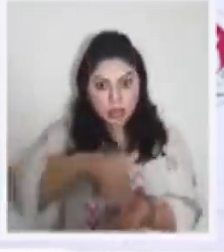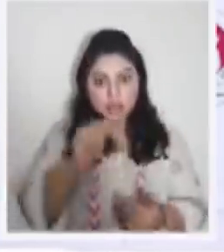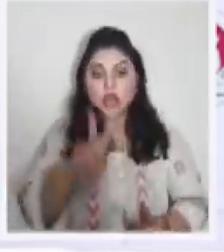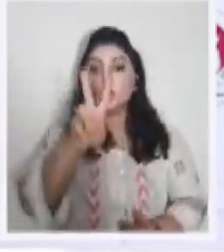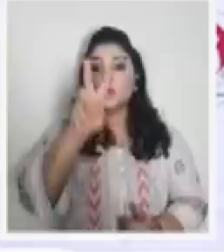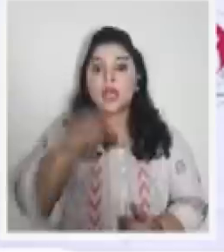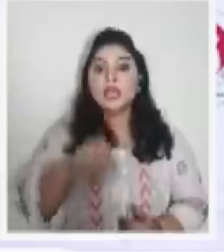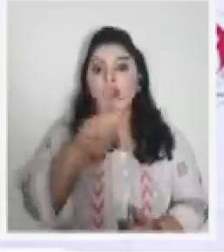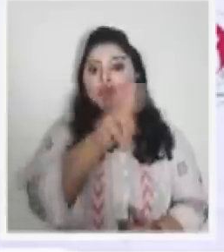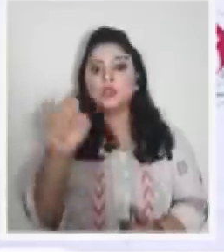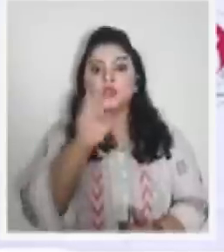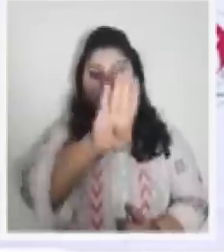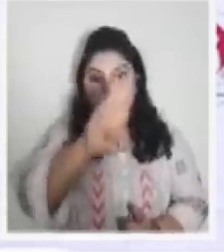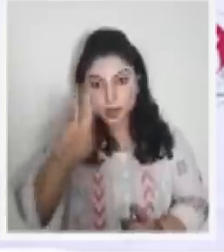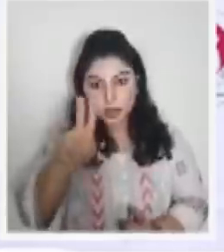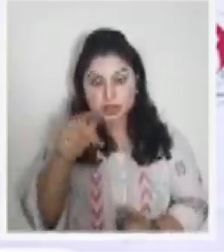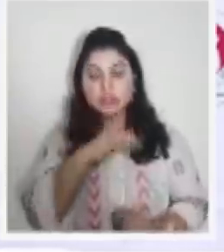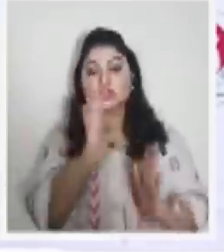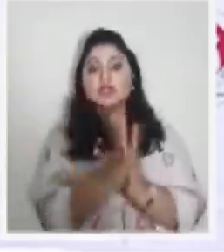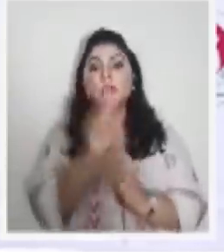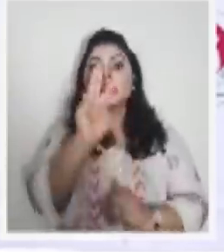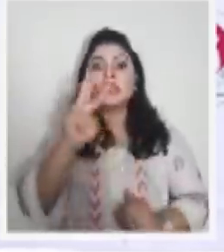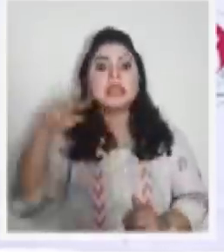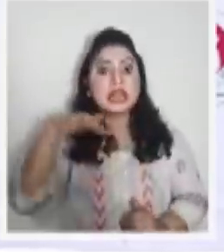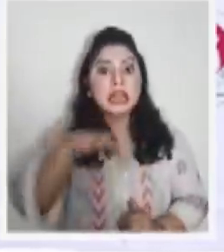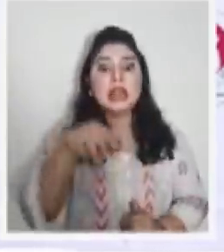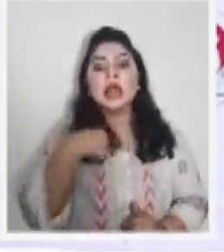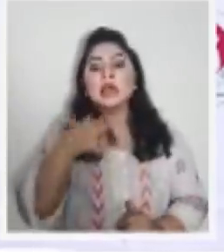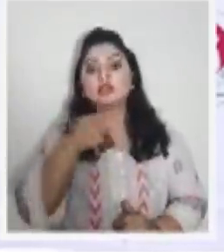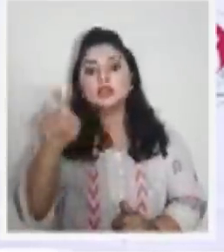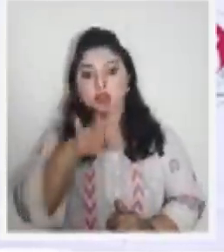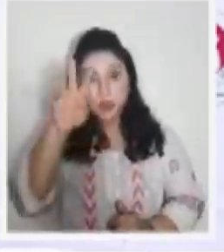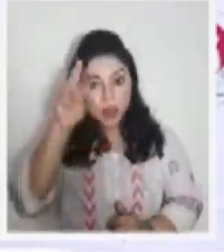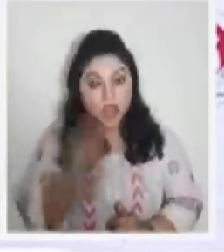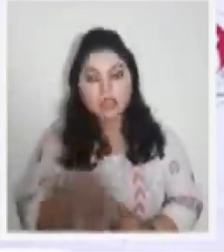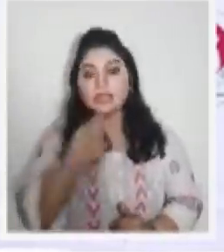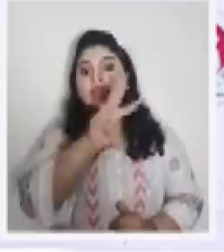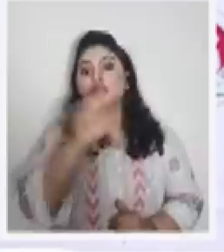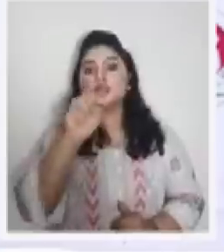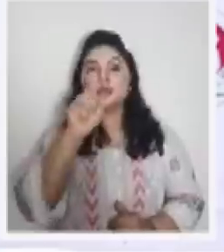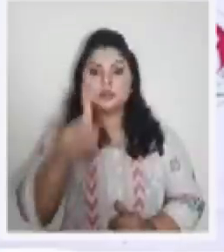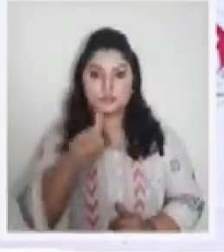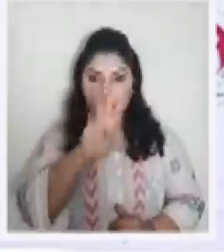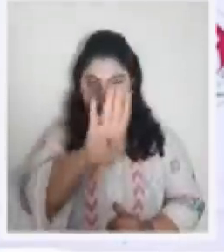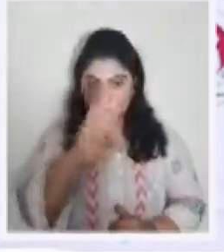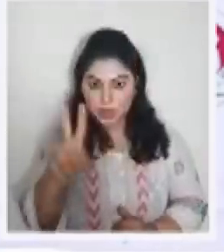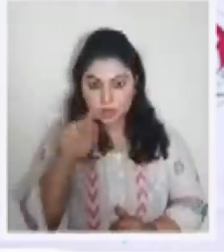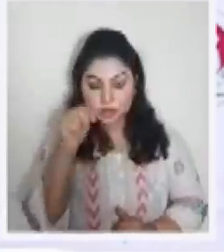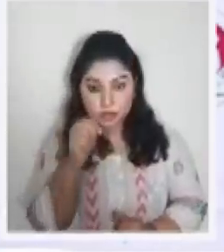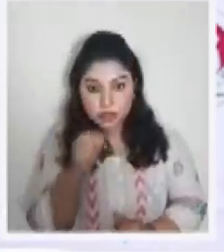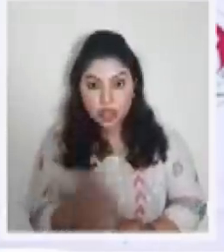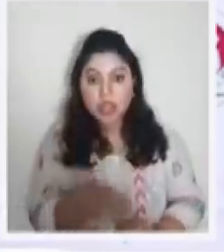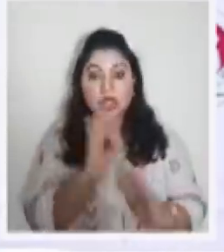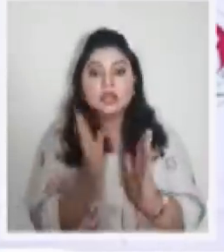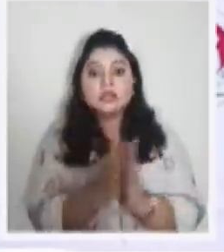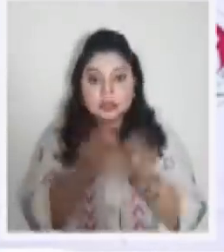24 ঘন্টায় কোয়ারেন্টাইনে যুক্ত হয়েছেন 2242 জন, এ পর্যন্ত কোয়ারেন্টাইন 375145 জন। 24 ঘন্টায় কোয়ারেন্টাইন